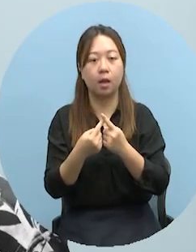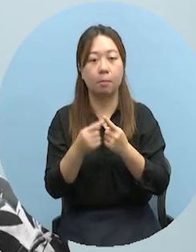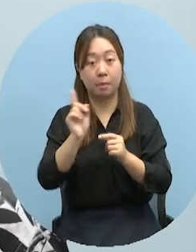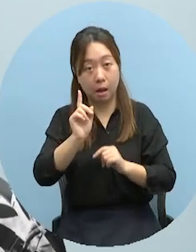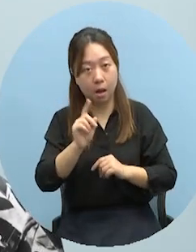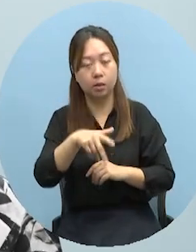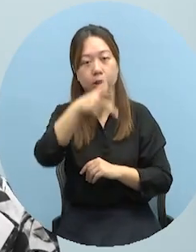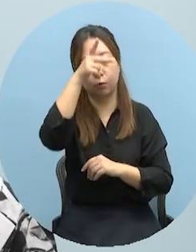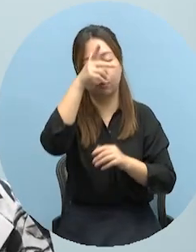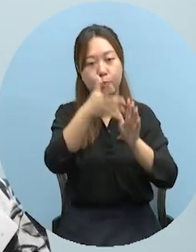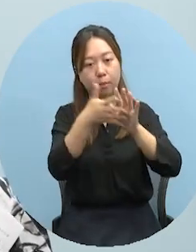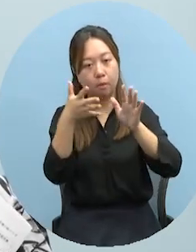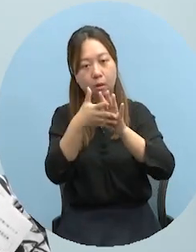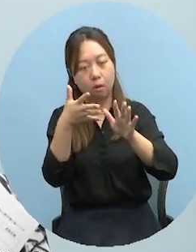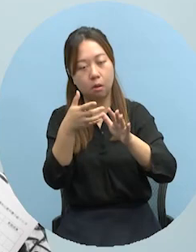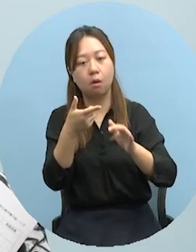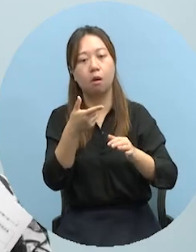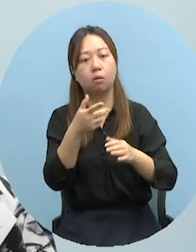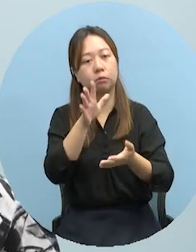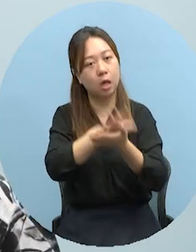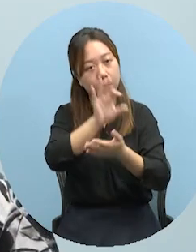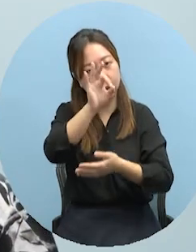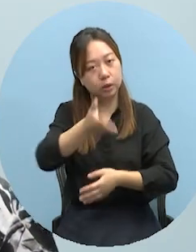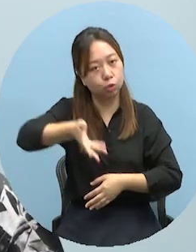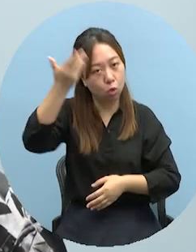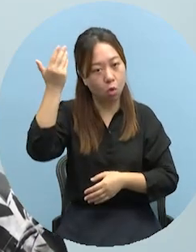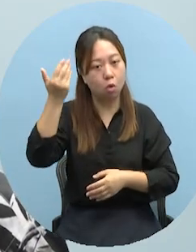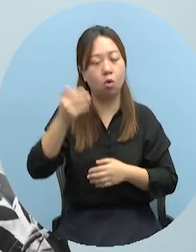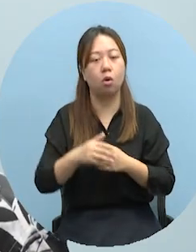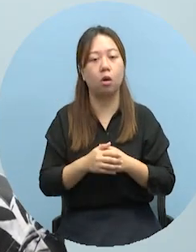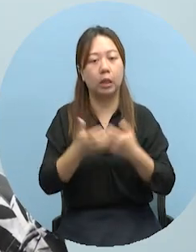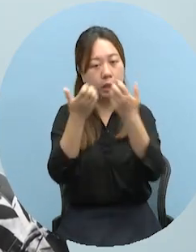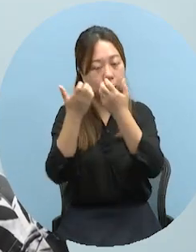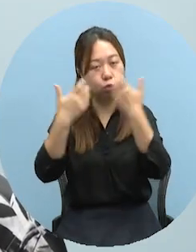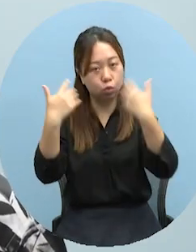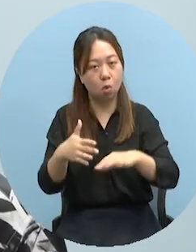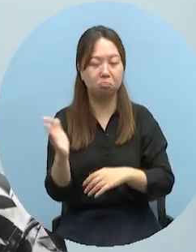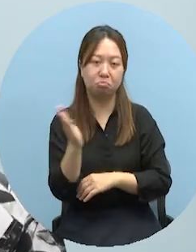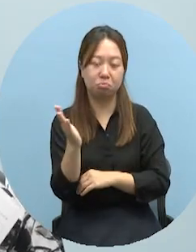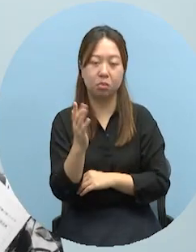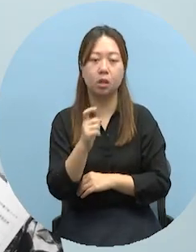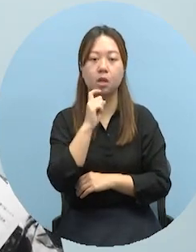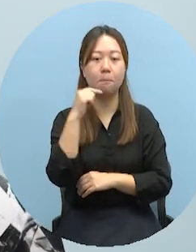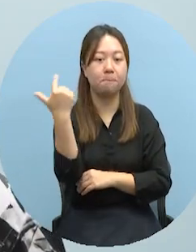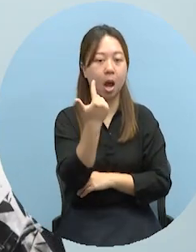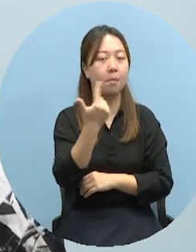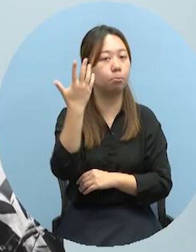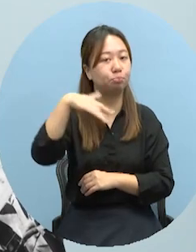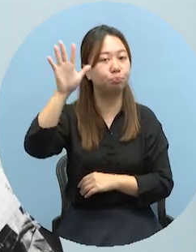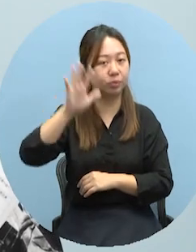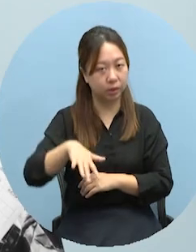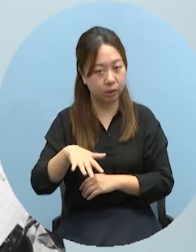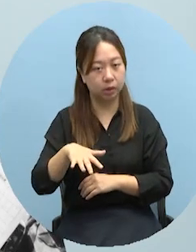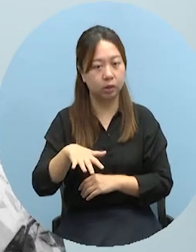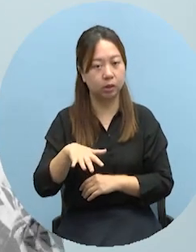公屋輪候冊輪候了3年或以上，我們計算過呢大概有85000個這